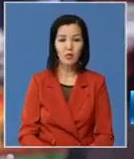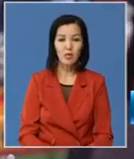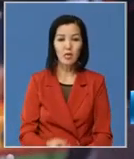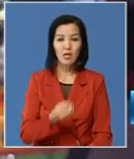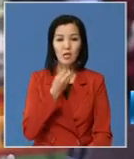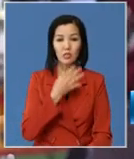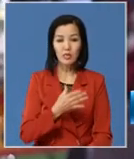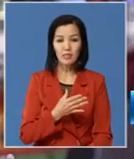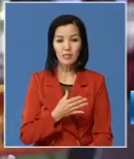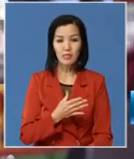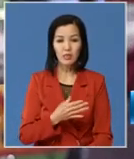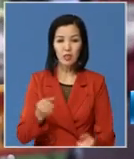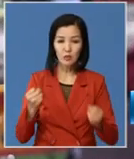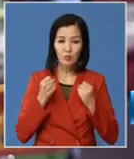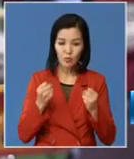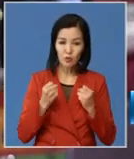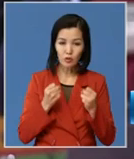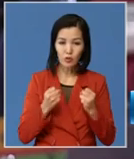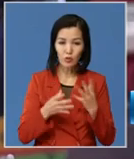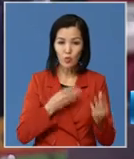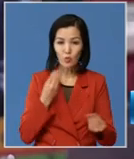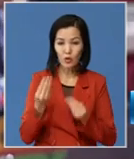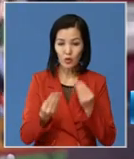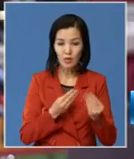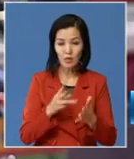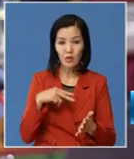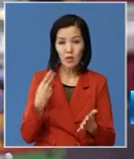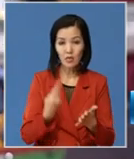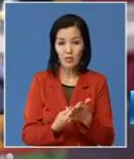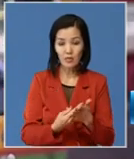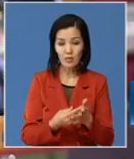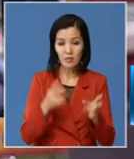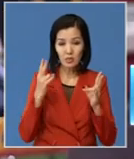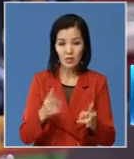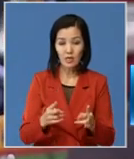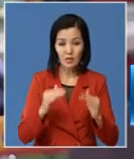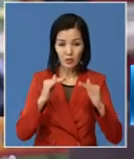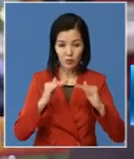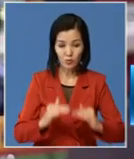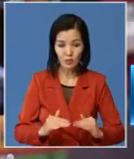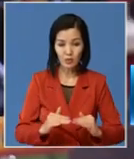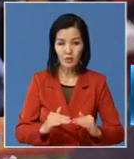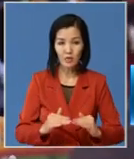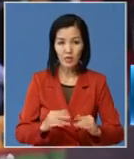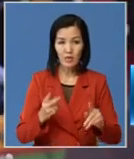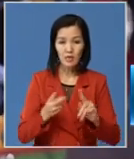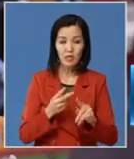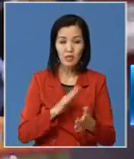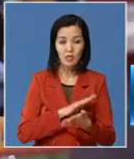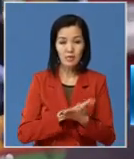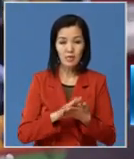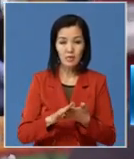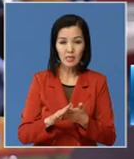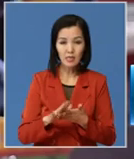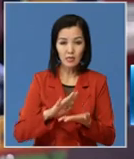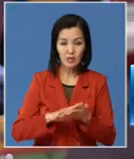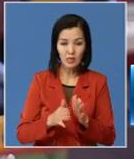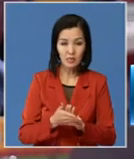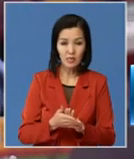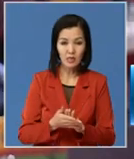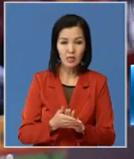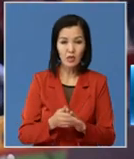өзінде 15 отбасына әрқайсына бір тонна көмірден жоспар бойынша тарқатуды көздеп отырмыз. Осының алдында бір 3